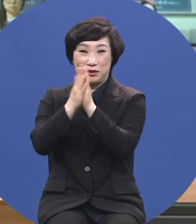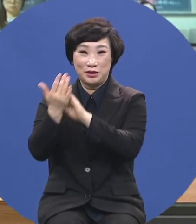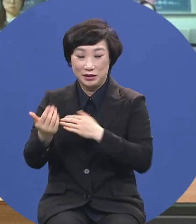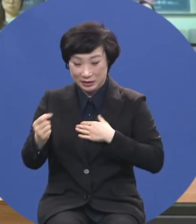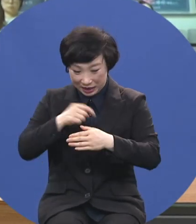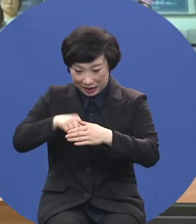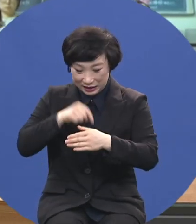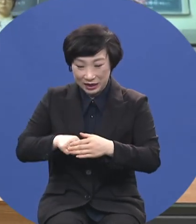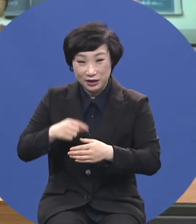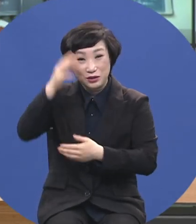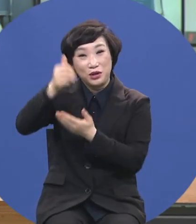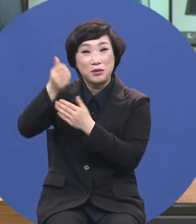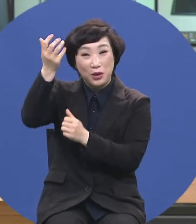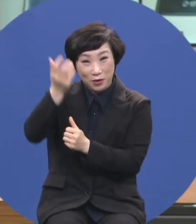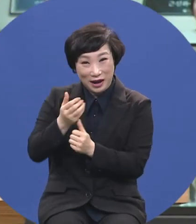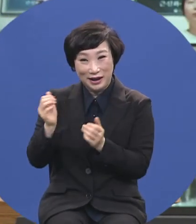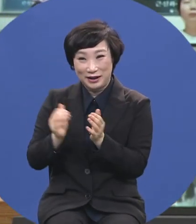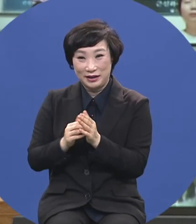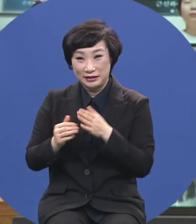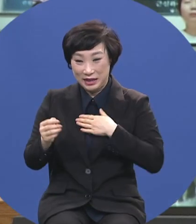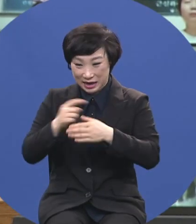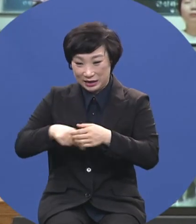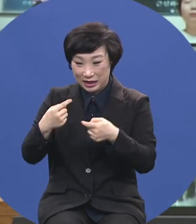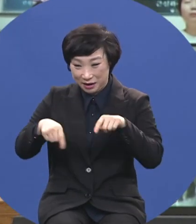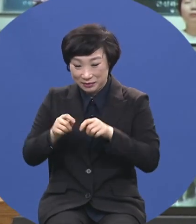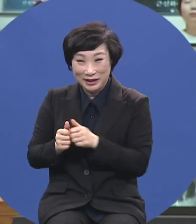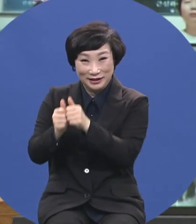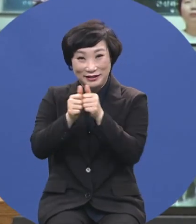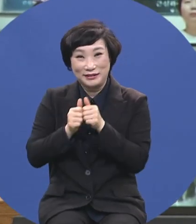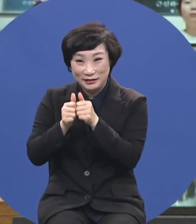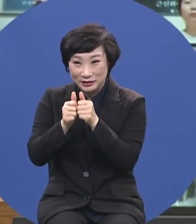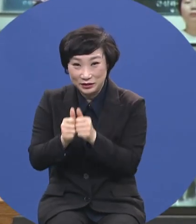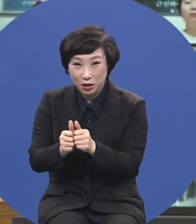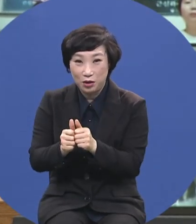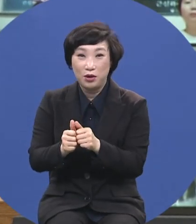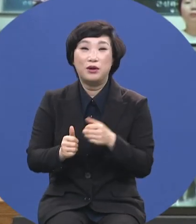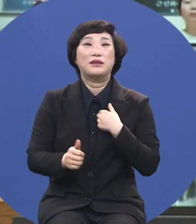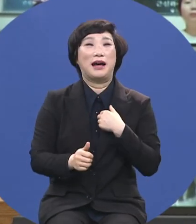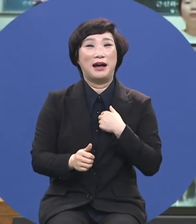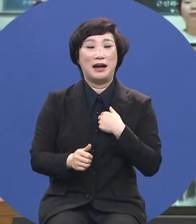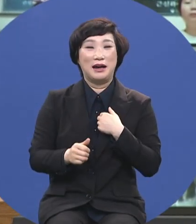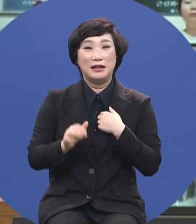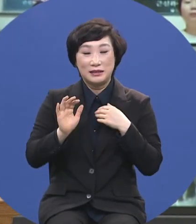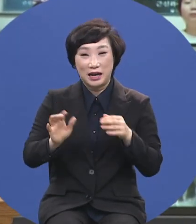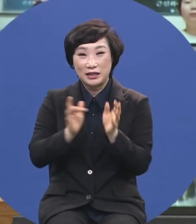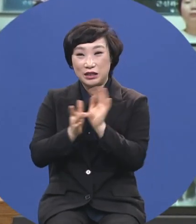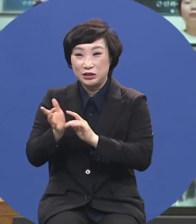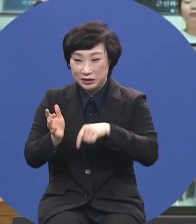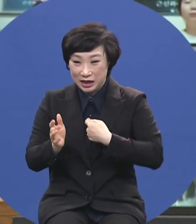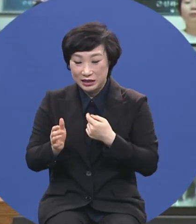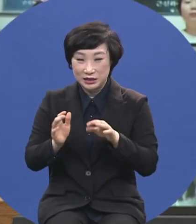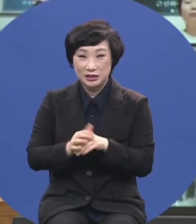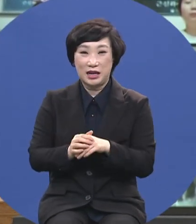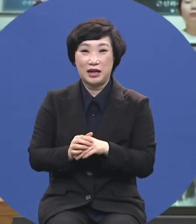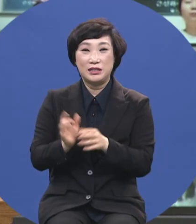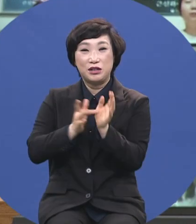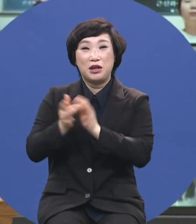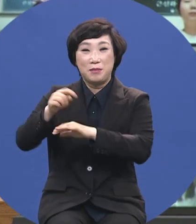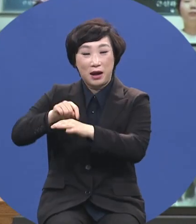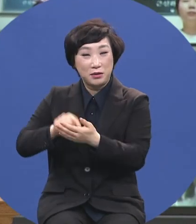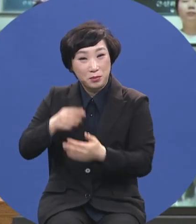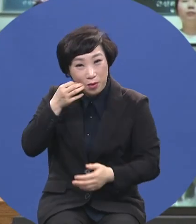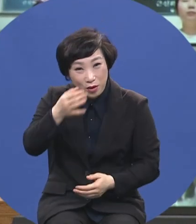집에 성령이 오셔서 내 안에 계셔서 나를 통해 예수님 자신을 마음을